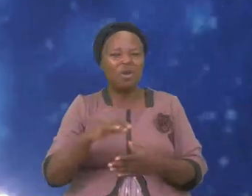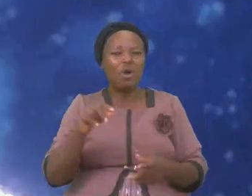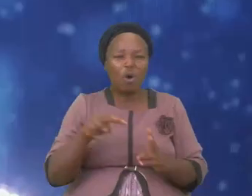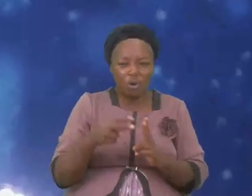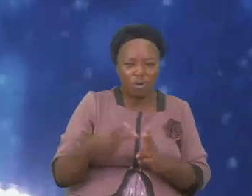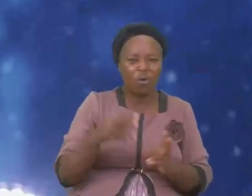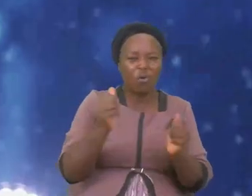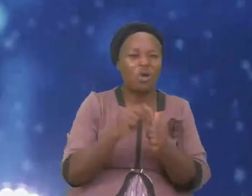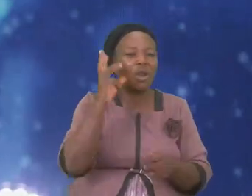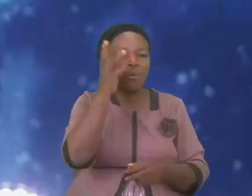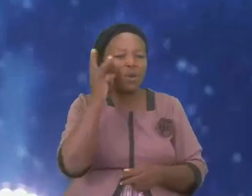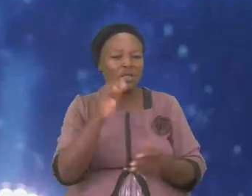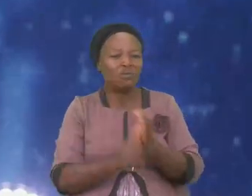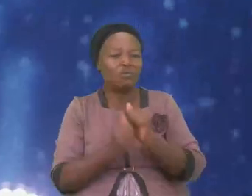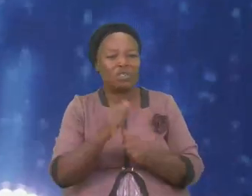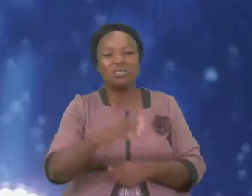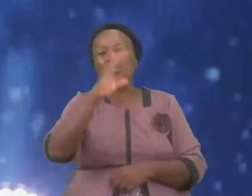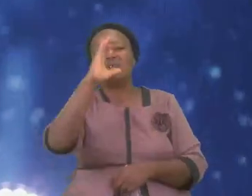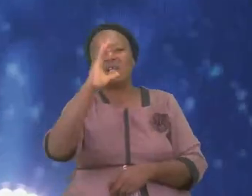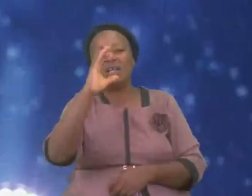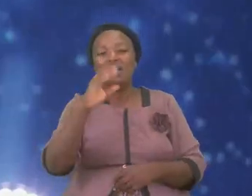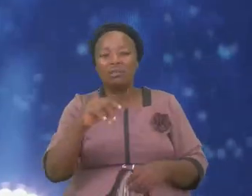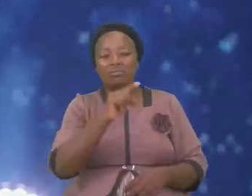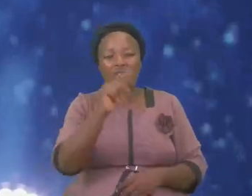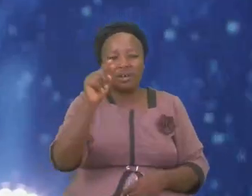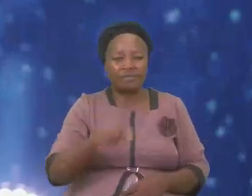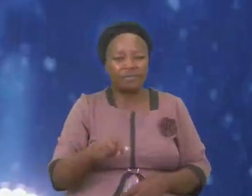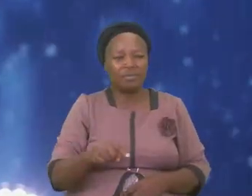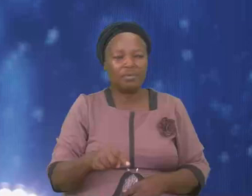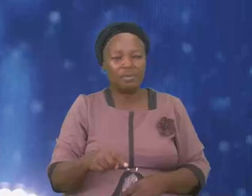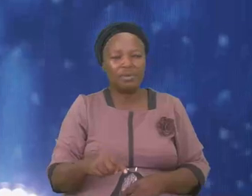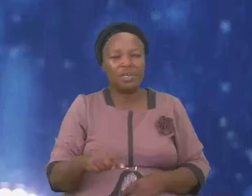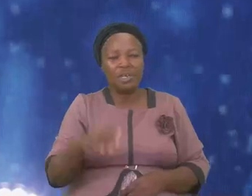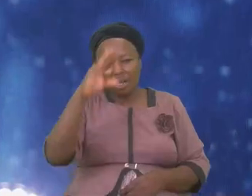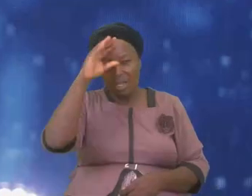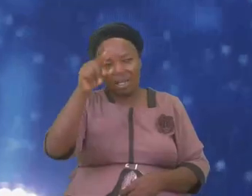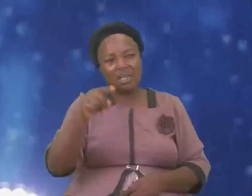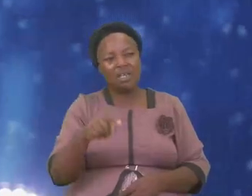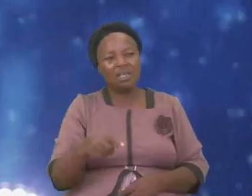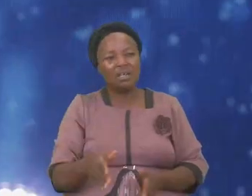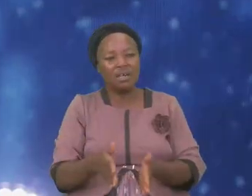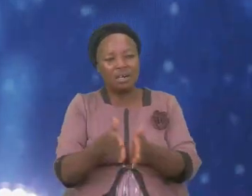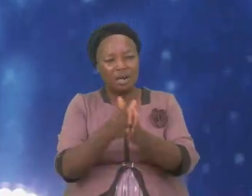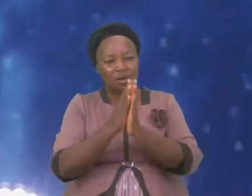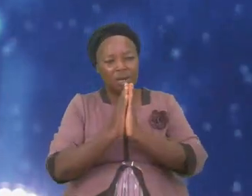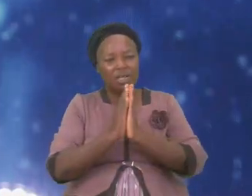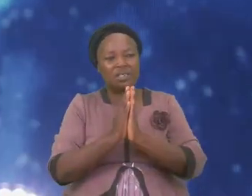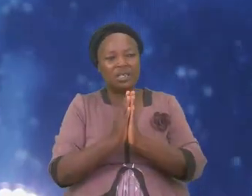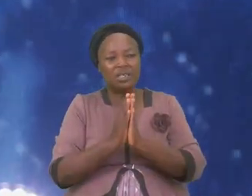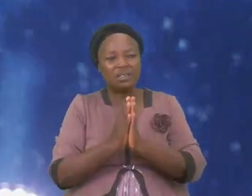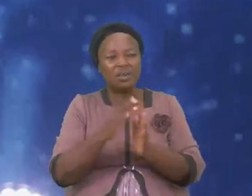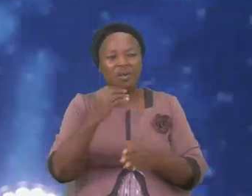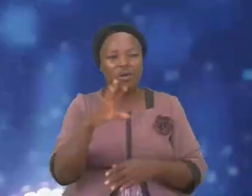et par le vin dont le roi buvait. Et il pria le chef des eunuques de ne